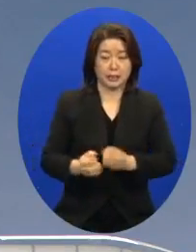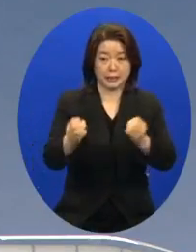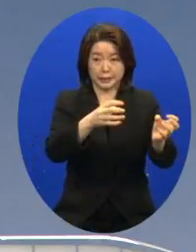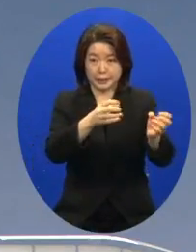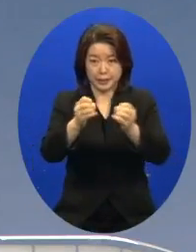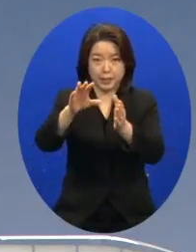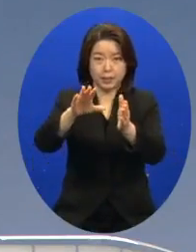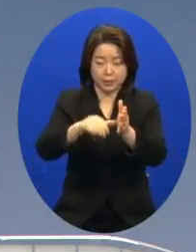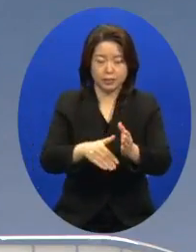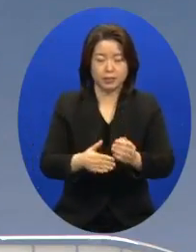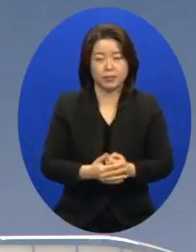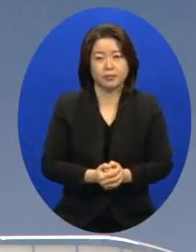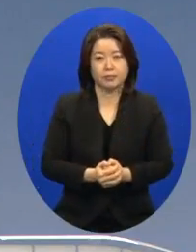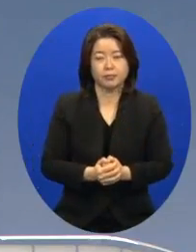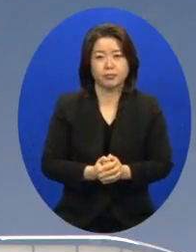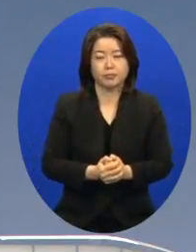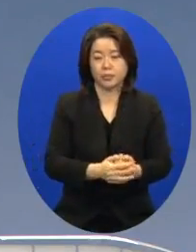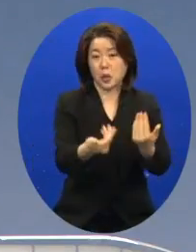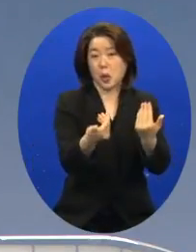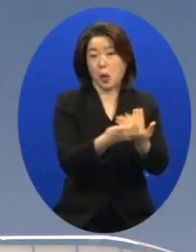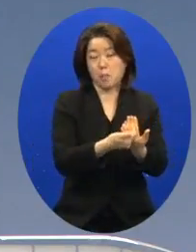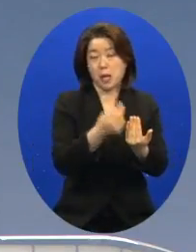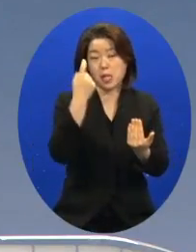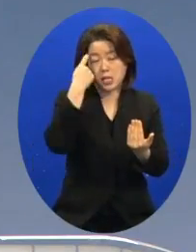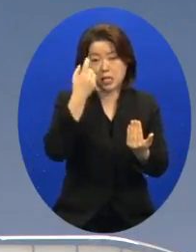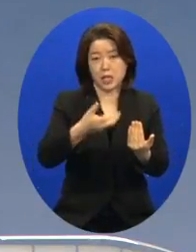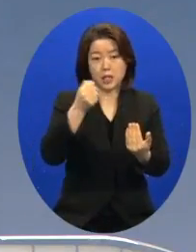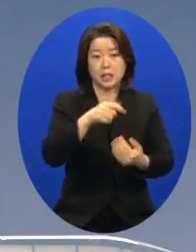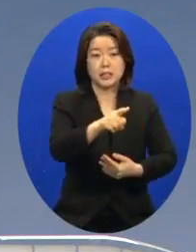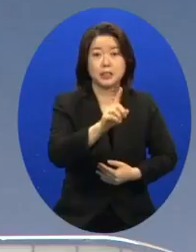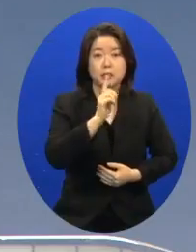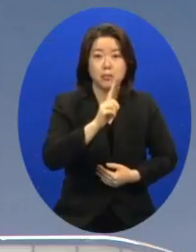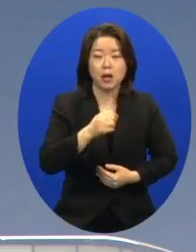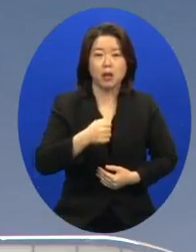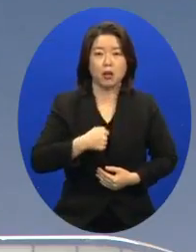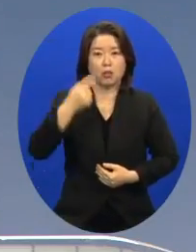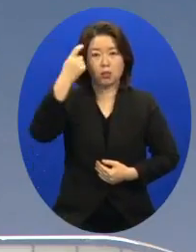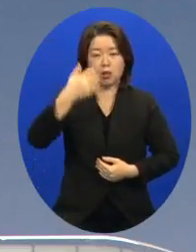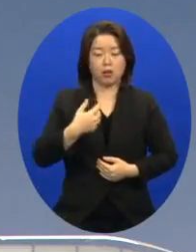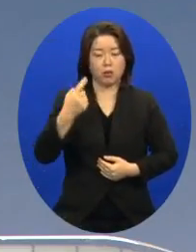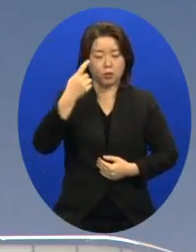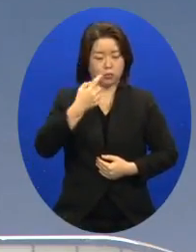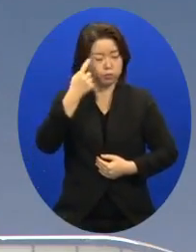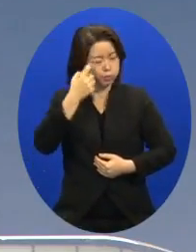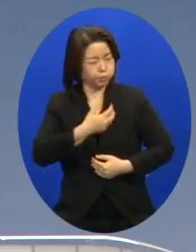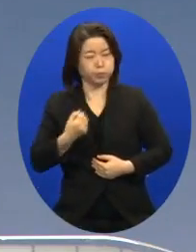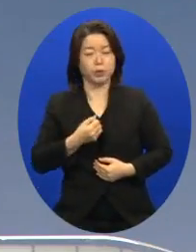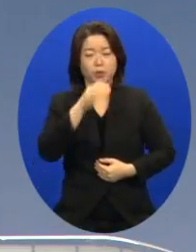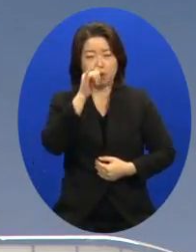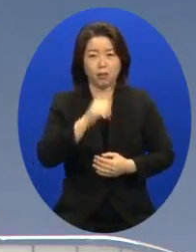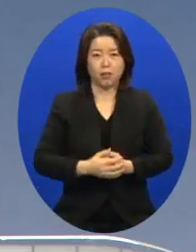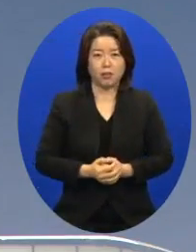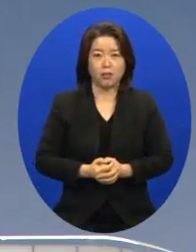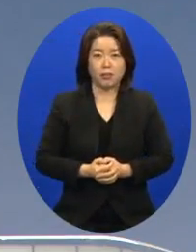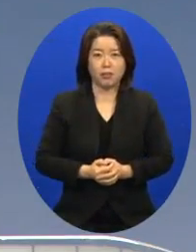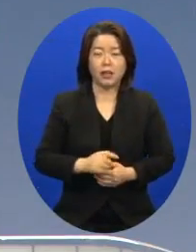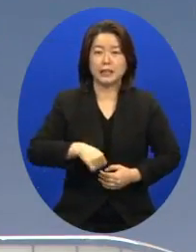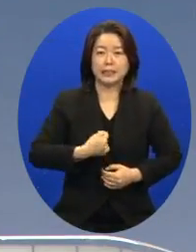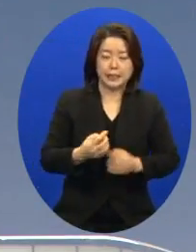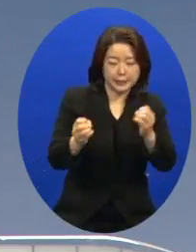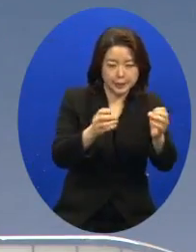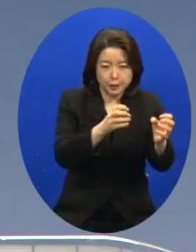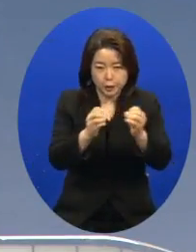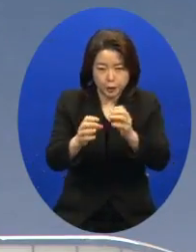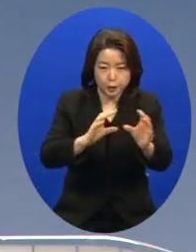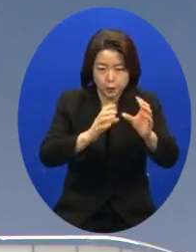나누었는데 반대 오게나 가졌던 그 사람이 하는 이야기가 제게 큰 충격을 주었습니다 자기가 토론하는